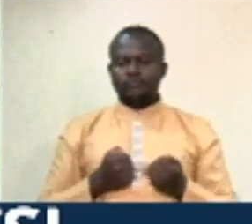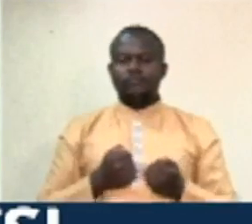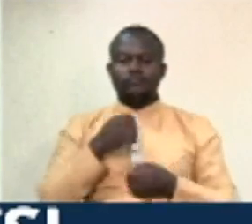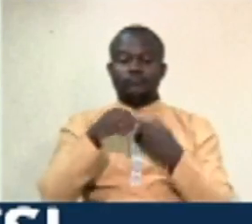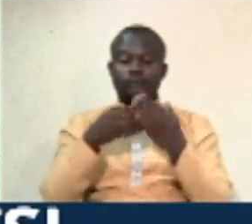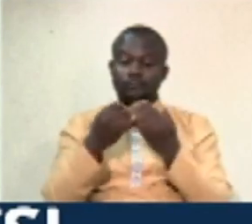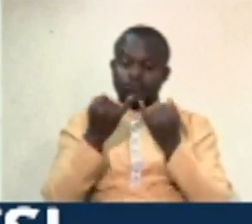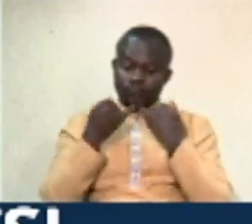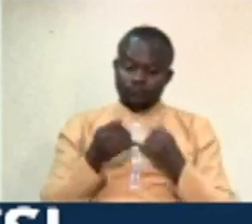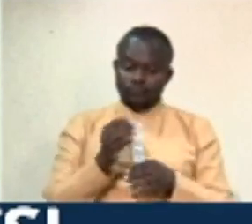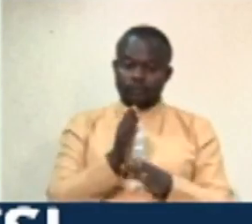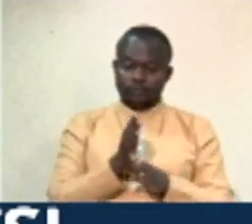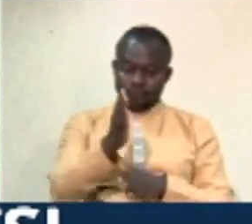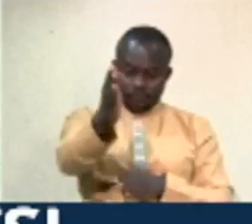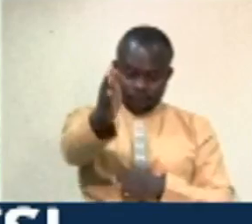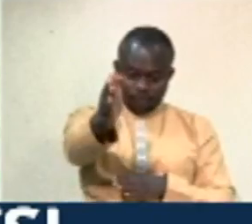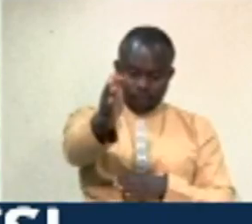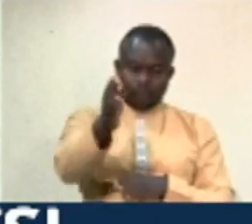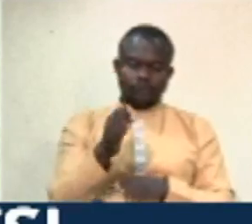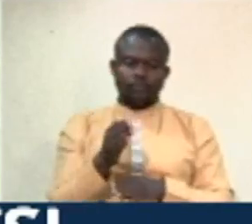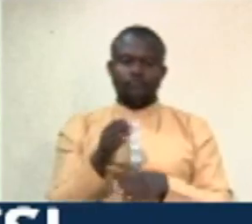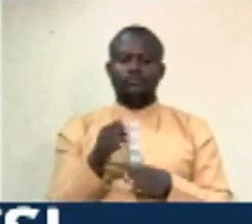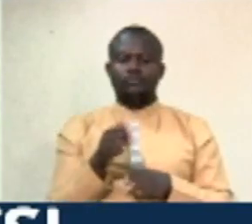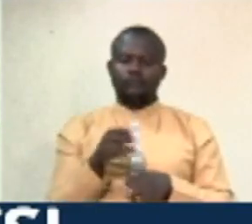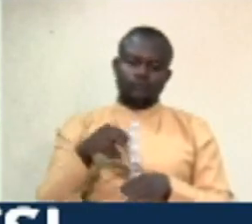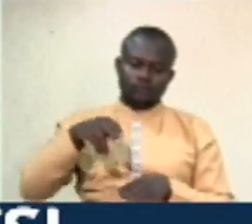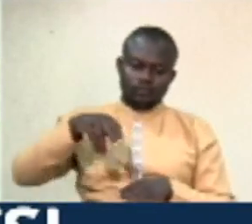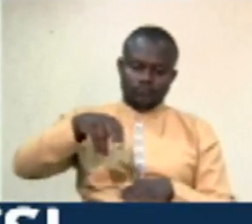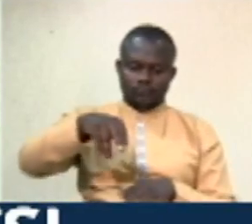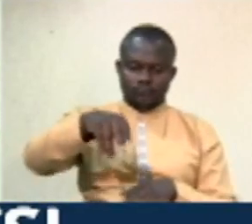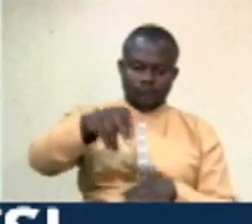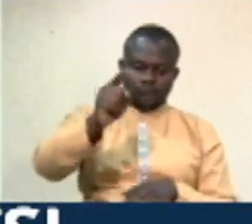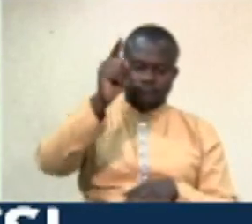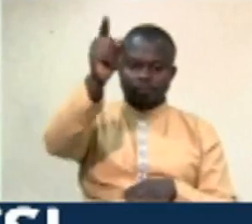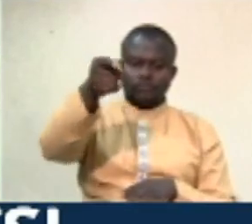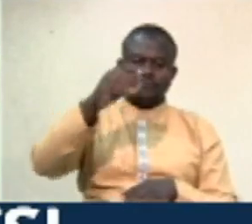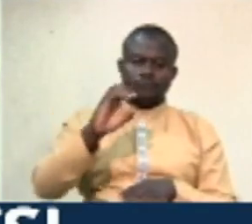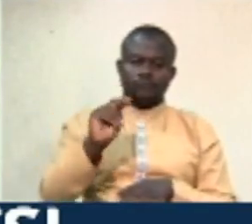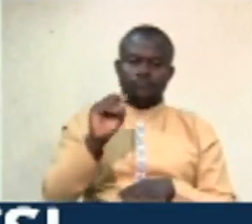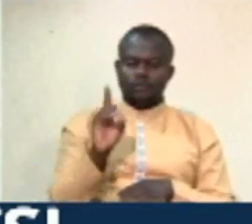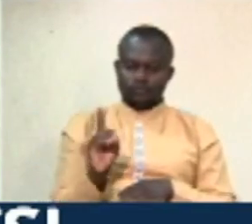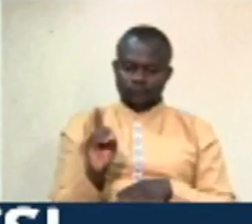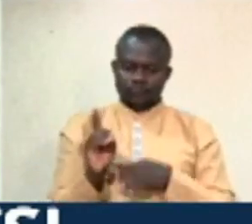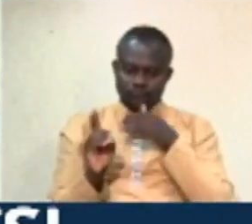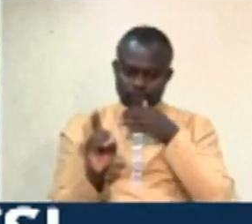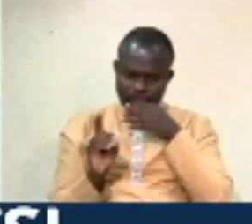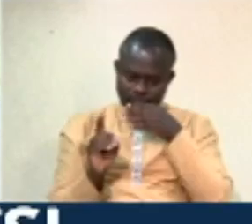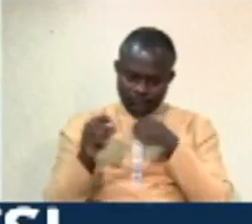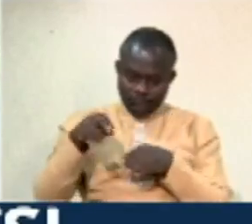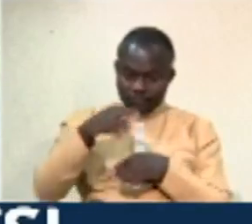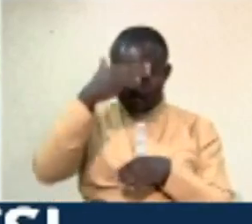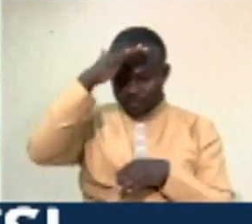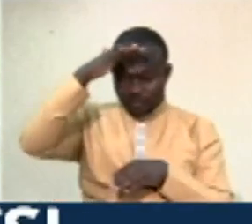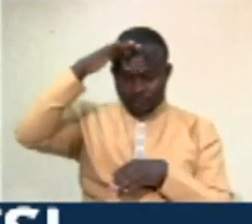Aratubwira ati rero mujye ku murongo umwe, dufata umurongo umwe twerekeza iya senite. Urwo rugendo rwari